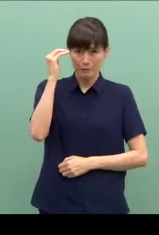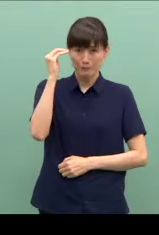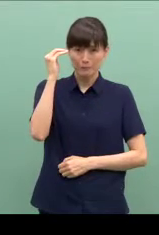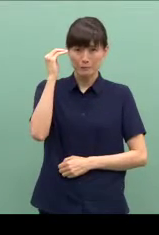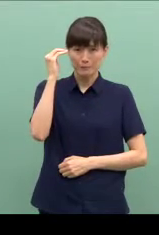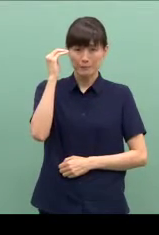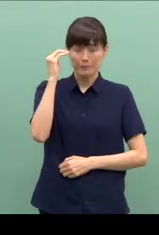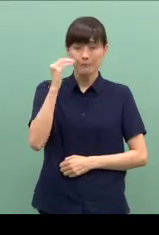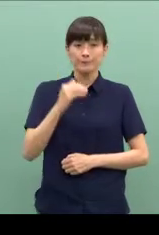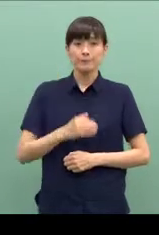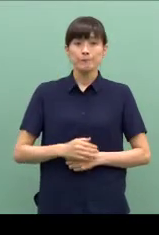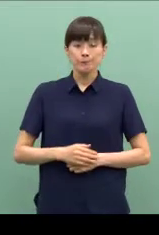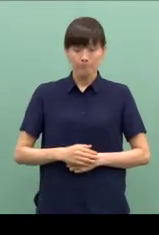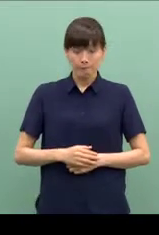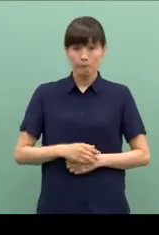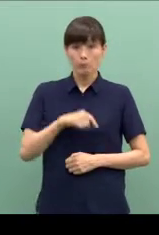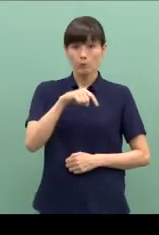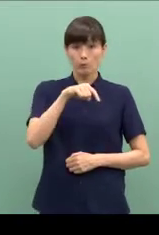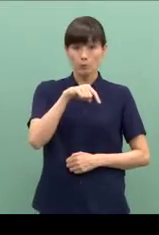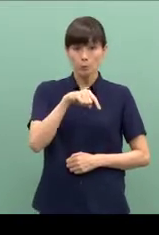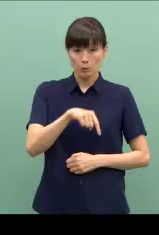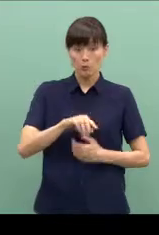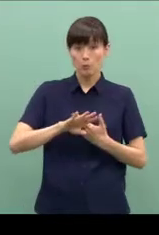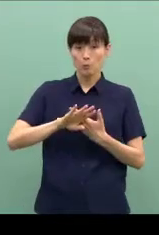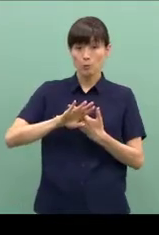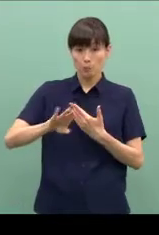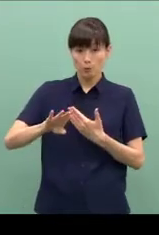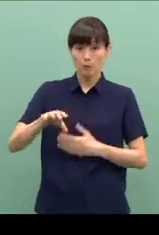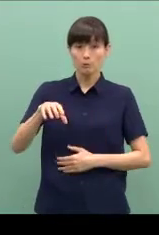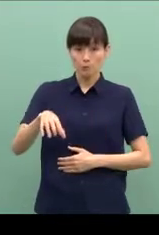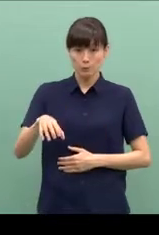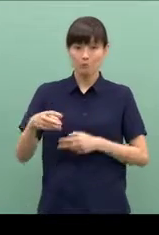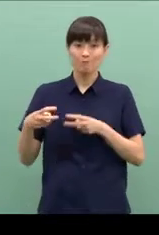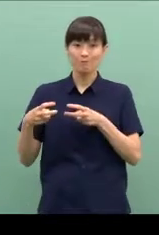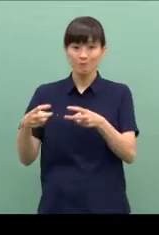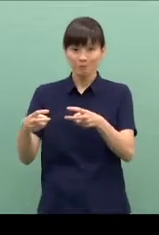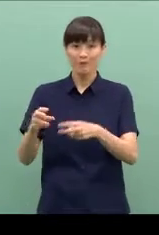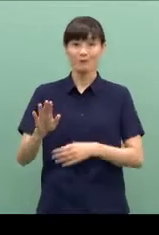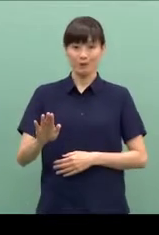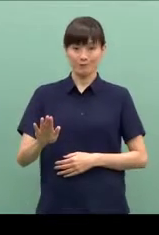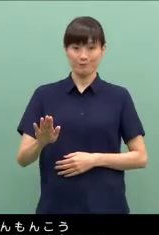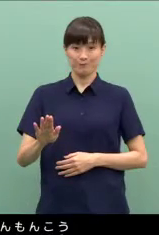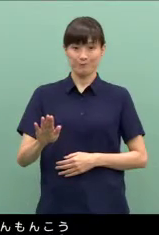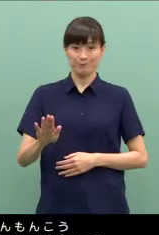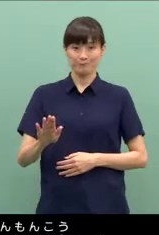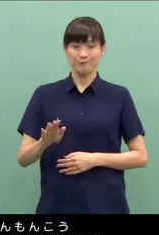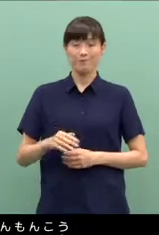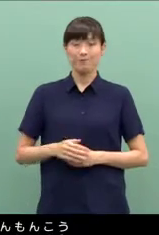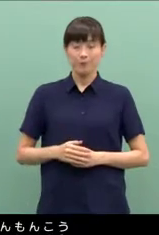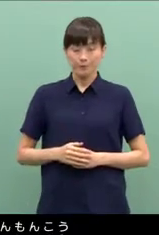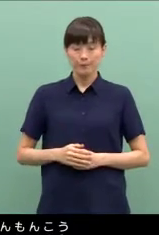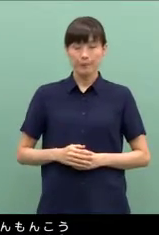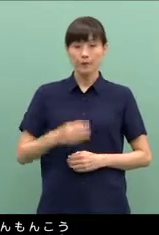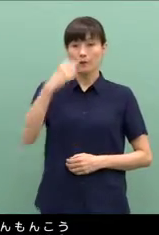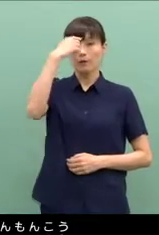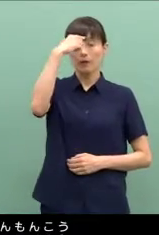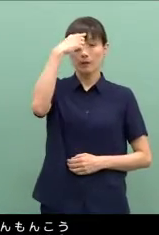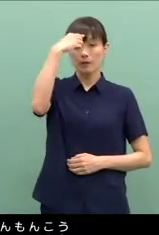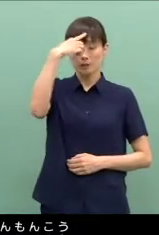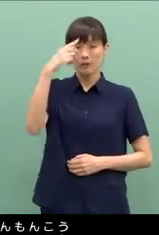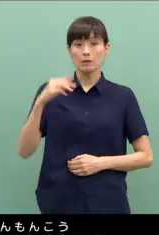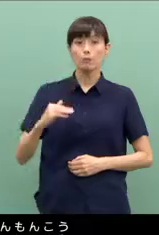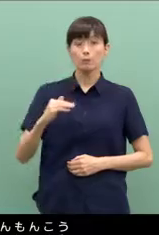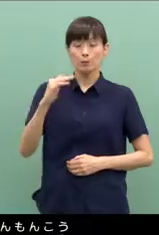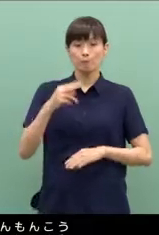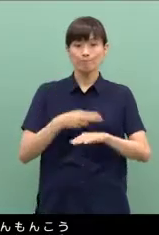は困ります。 献血は献血ルームだけでなく献血バスでも行えるんですよ。今日は佐世保高等